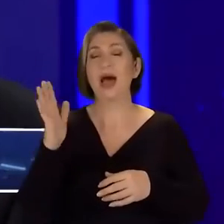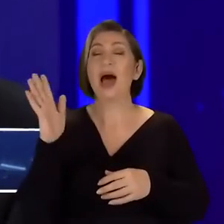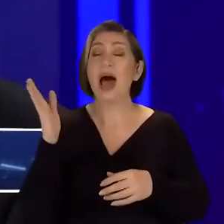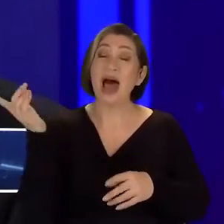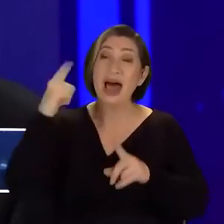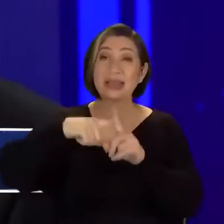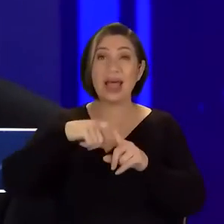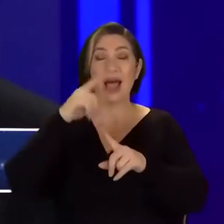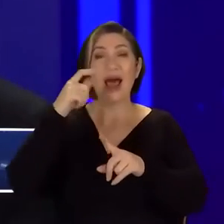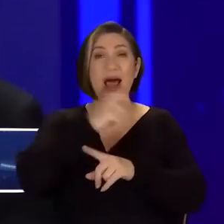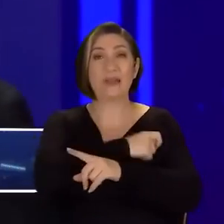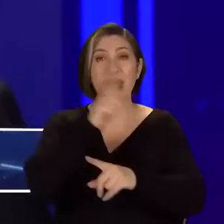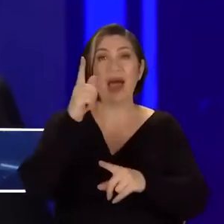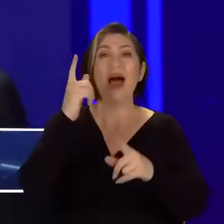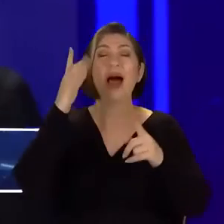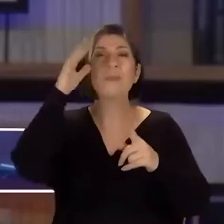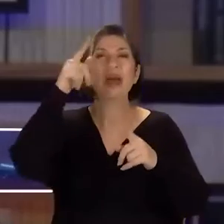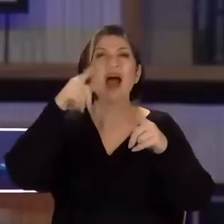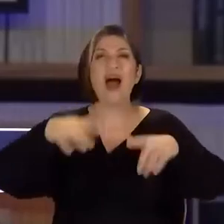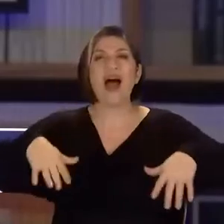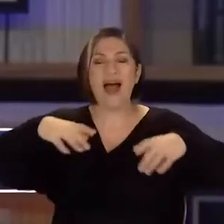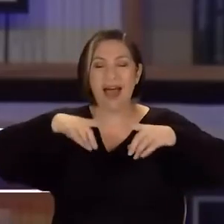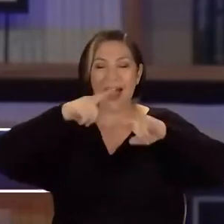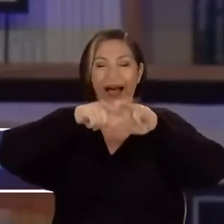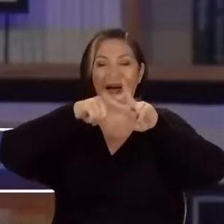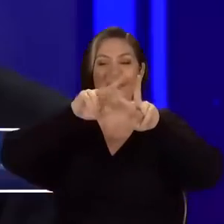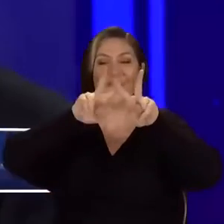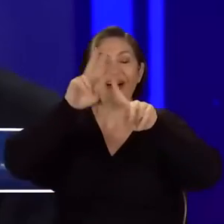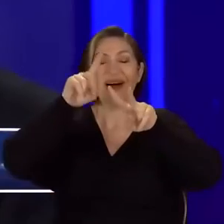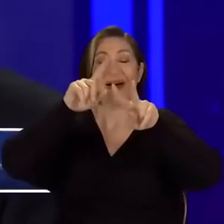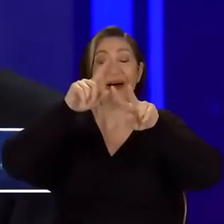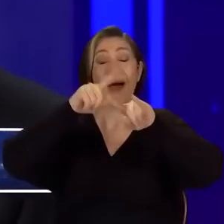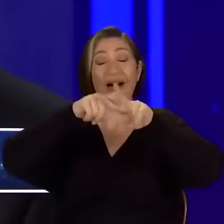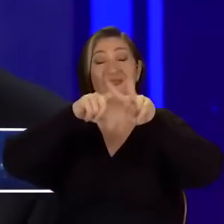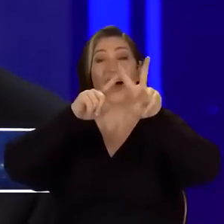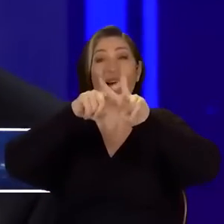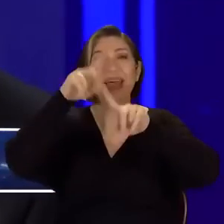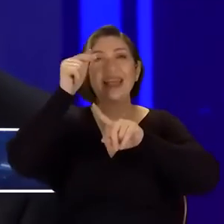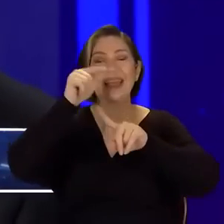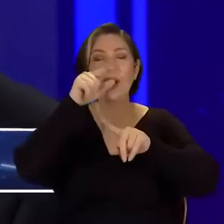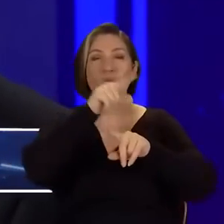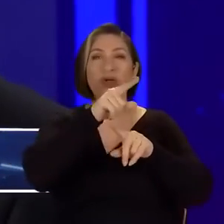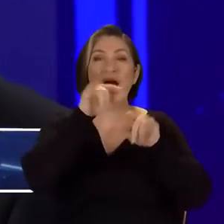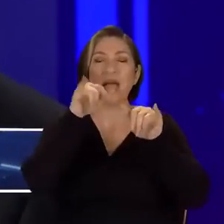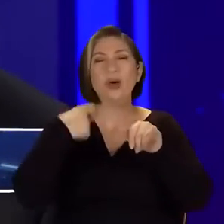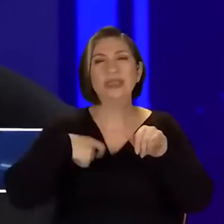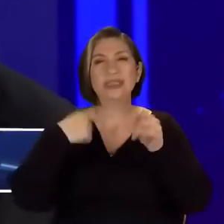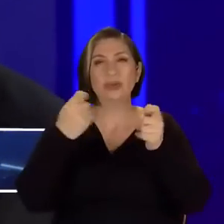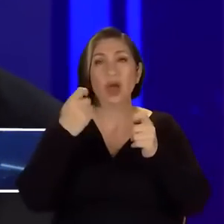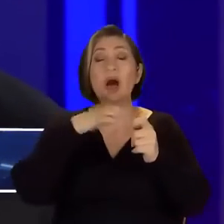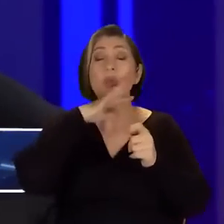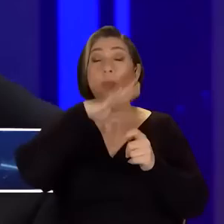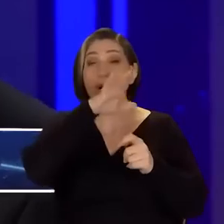Almanya'nın ardından Amerika'nın Hawaii eyaleti de şimdi benzer bir yasa çalışması yapıyor. Özellikle Avrupa ve Japonya gibi